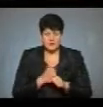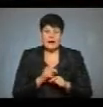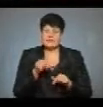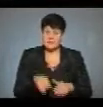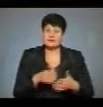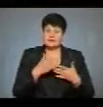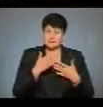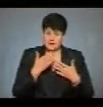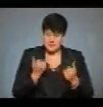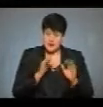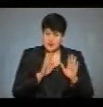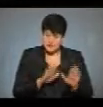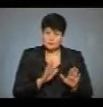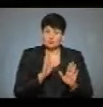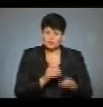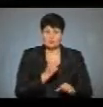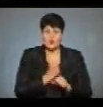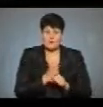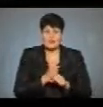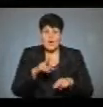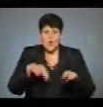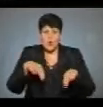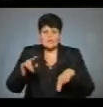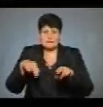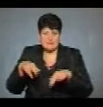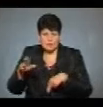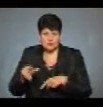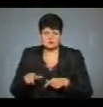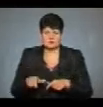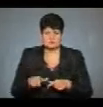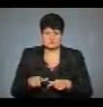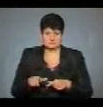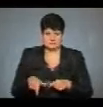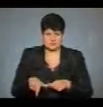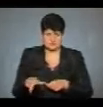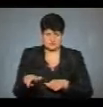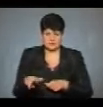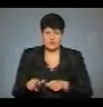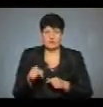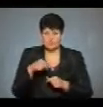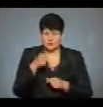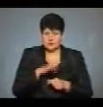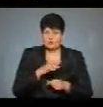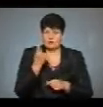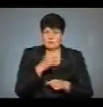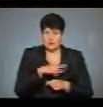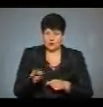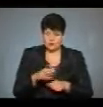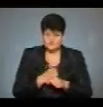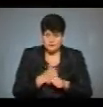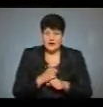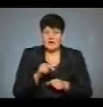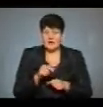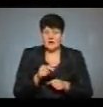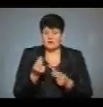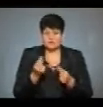немає, будемо робити розмітку на проїзній частині. В поточному році було передбачено 1 мільйон. Оскільки сесію ці